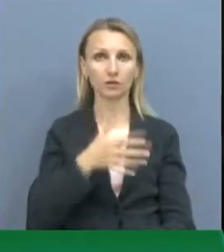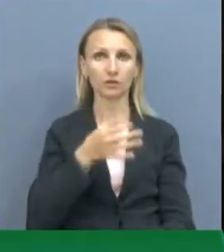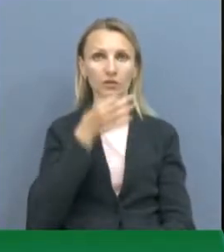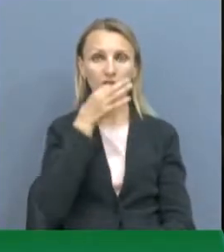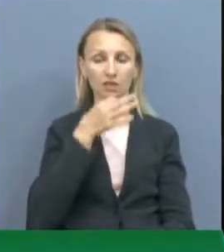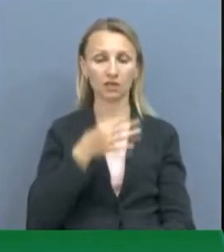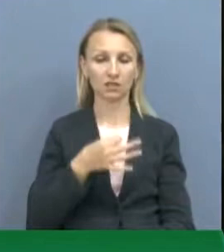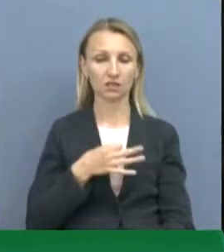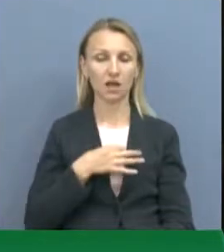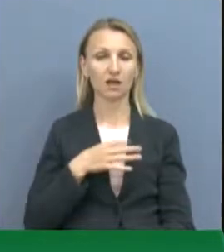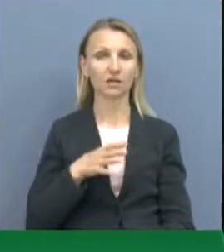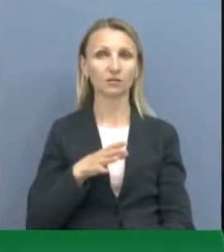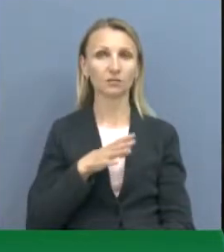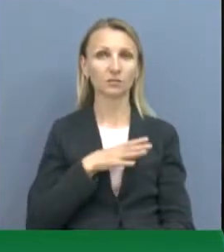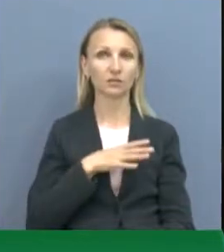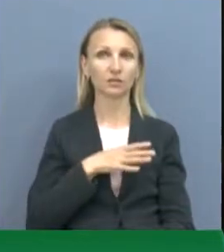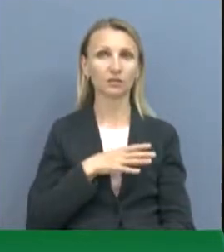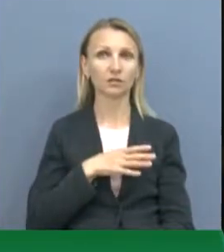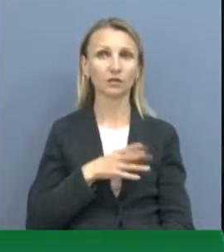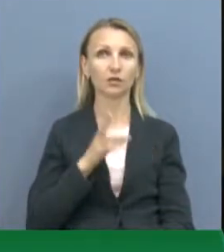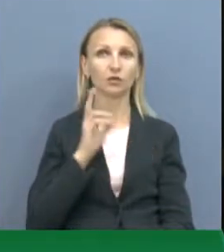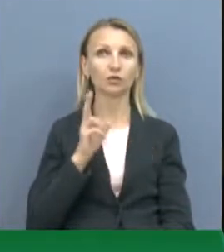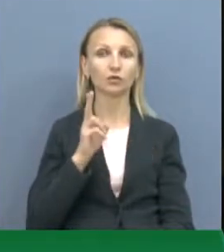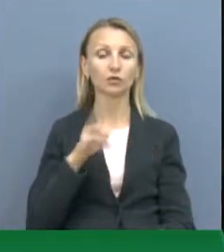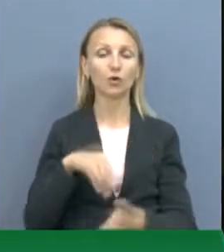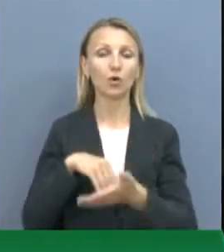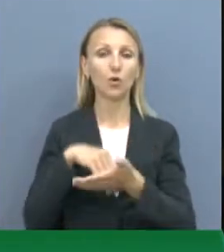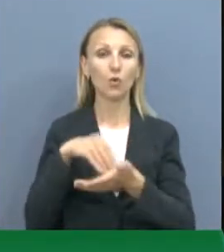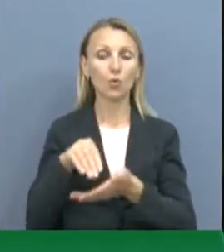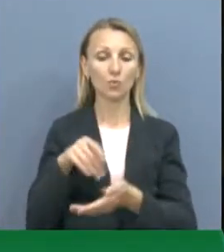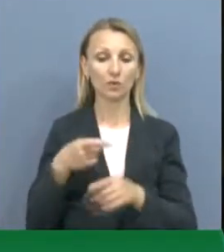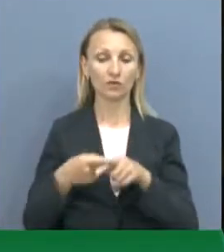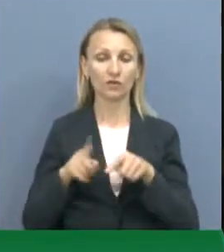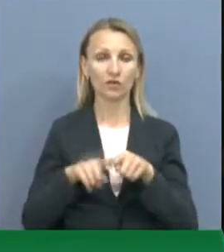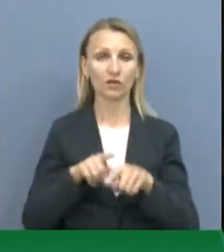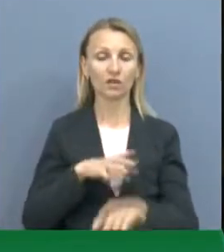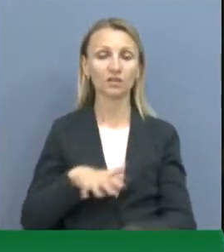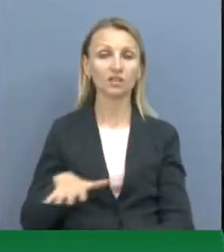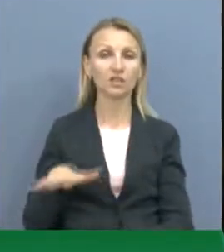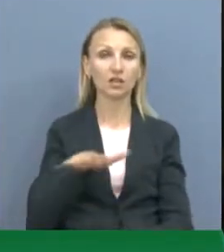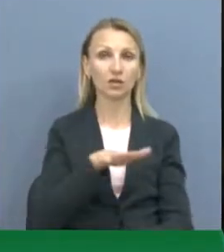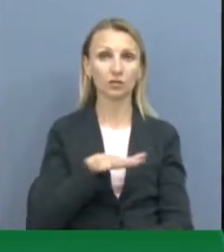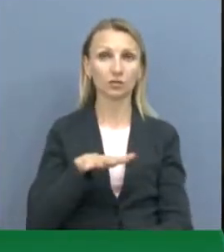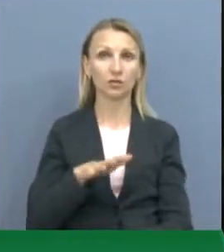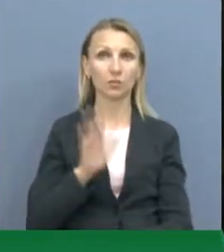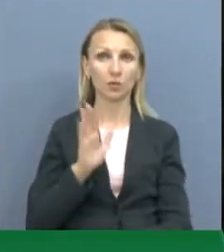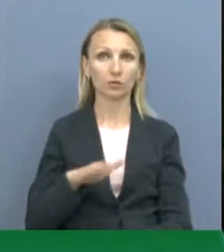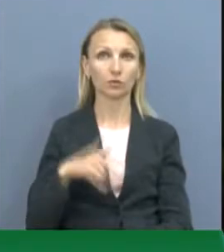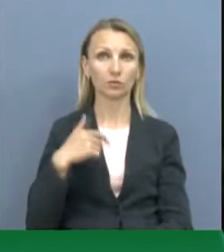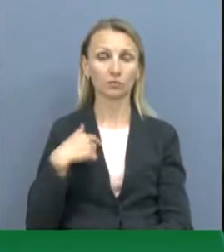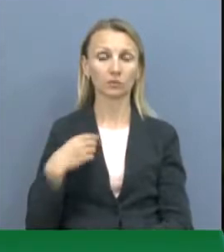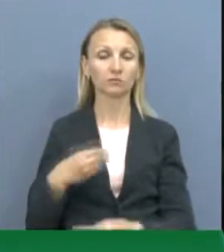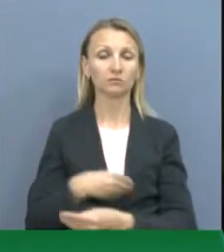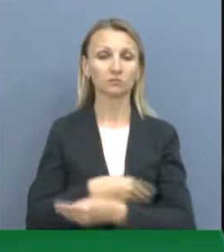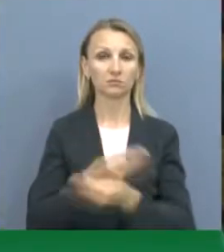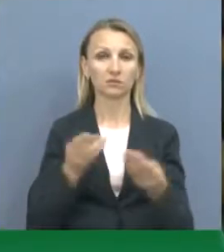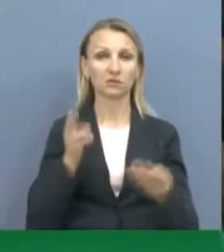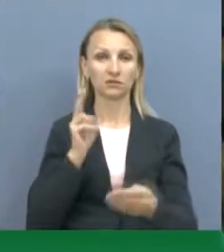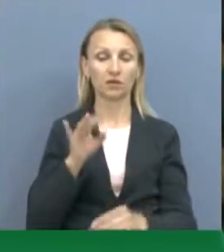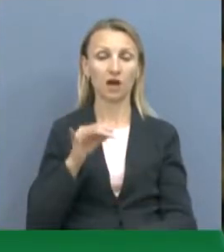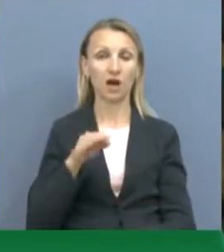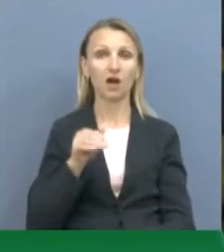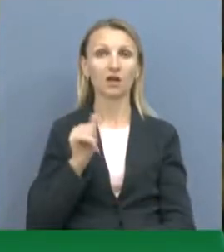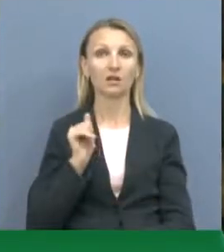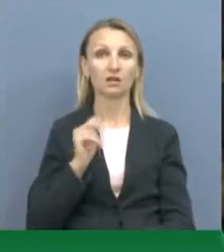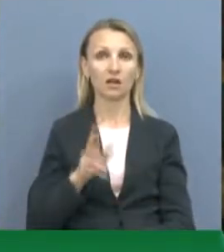Сказали же, если кто выкупит эту территорию, вот тогда квартиру получится, а так...